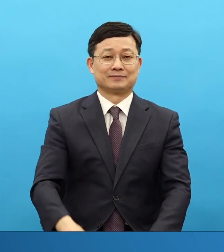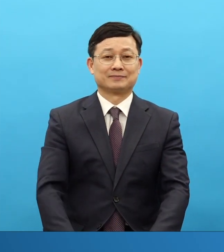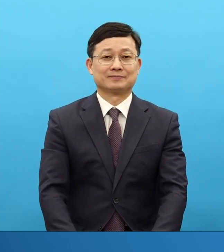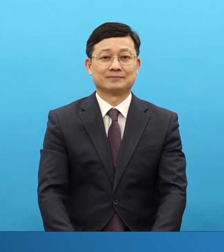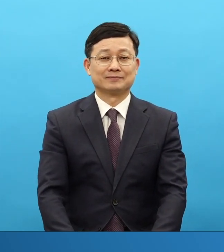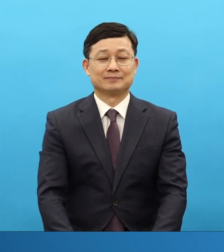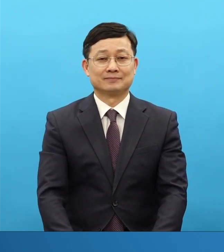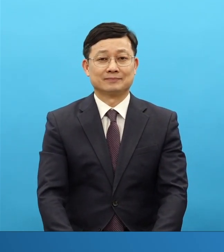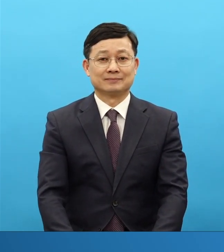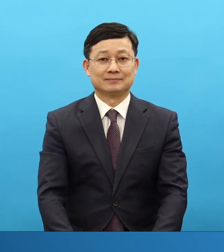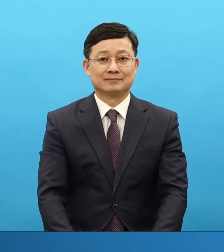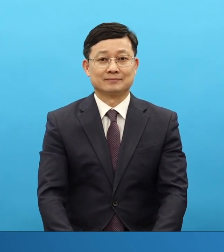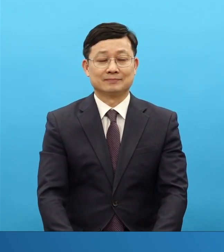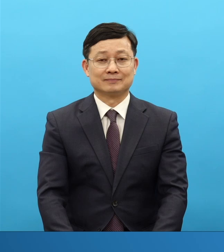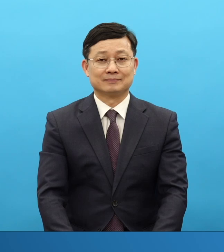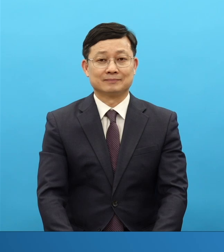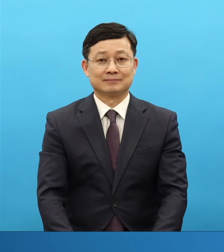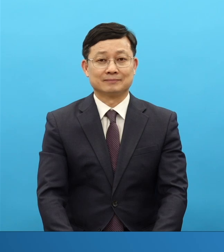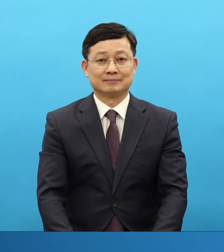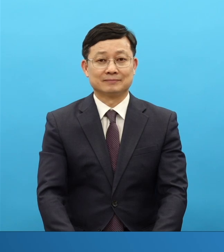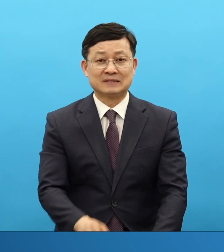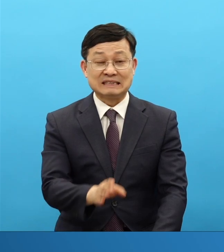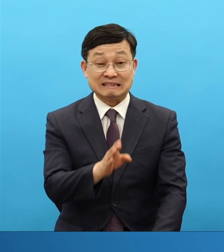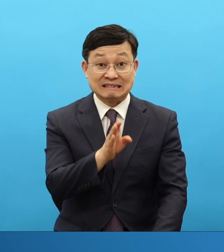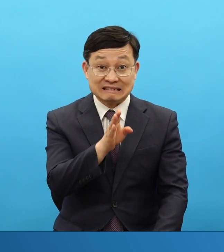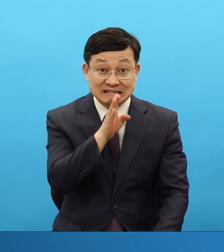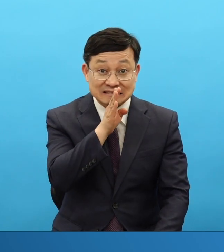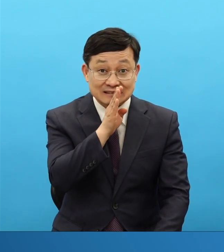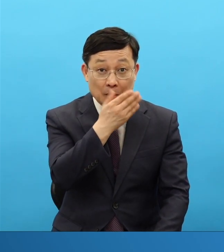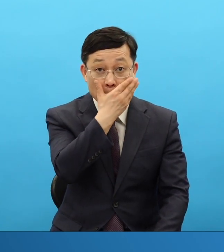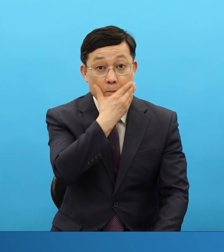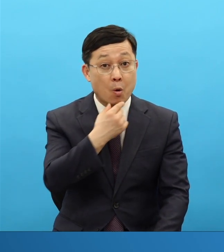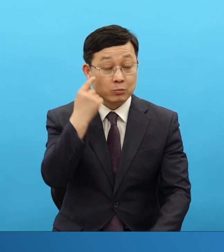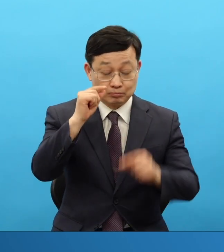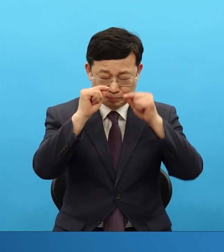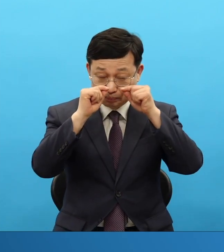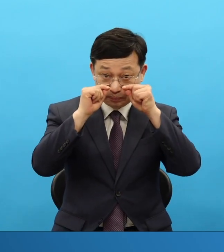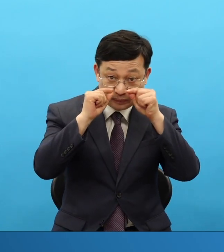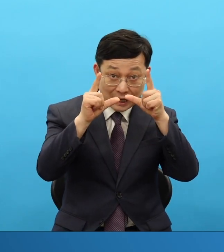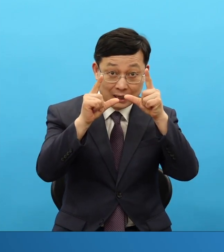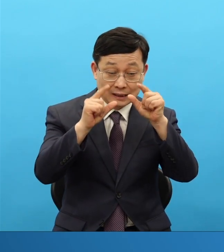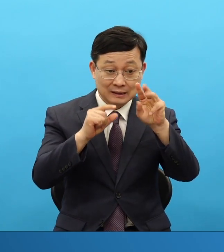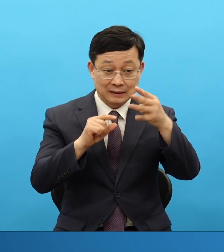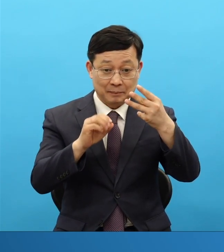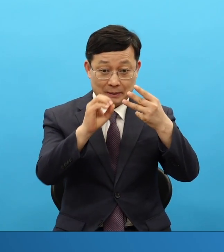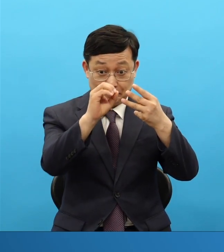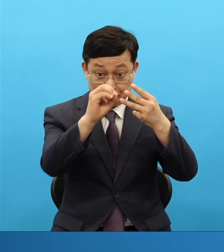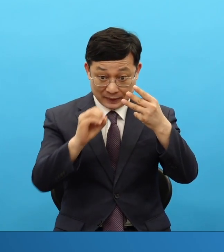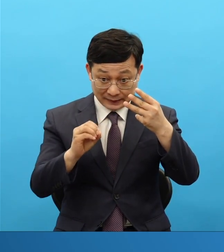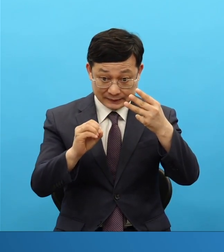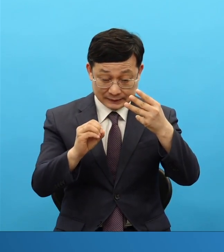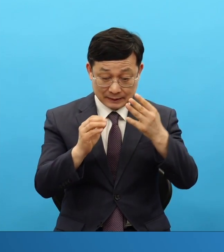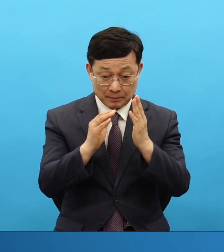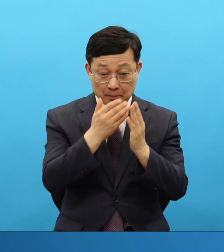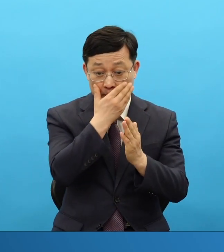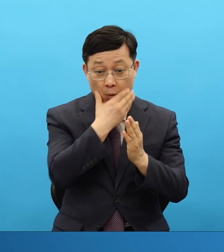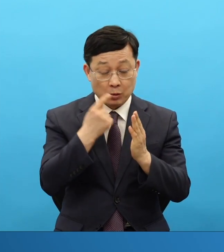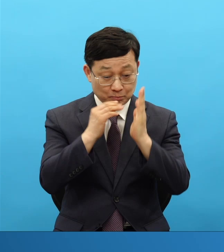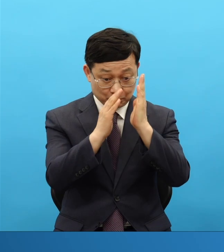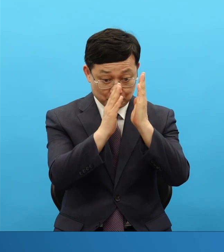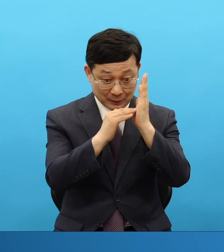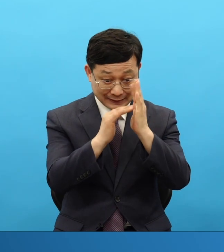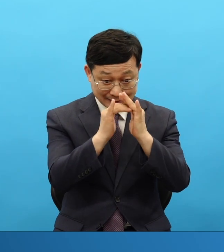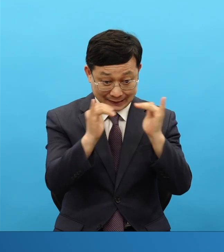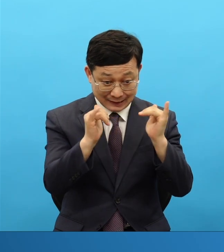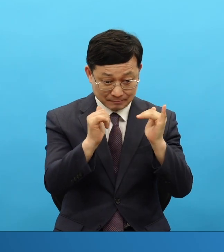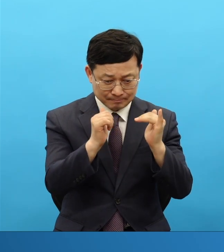진짜 복음 깨달음 300%의 비밀 가진 사람이 있습니다. 이런 사람들을 영입하는 겁니다. That there are people who read the gospel, who realize